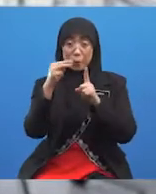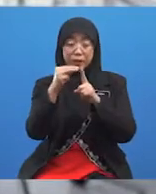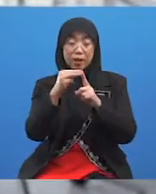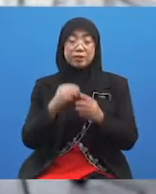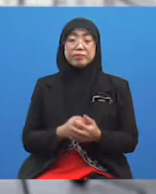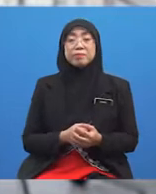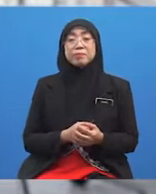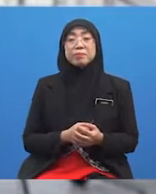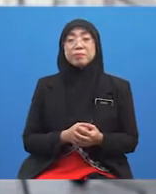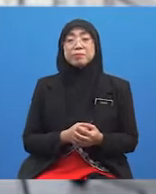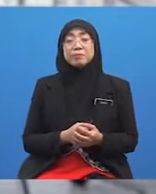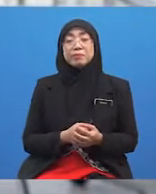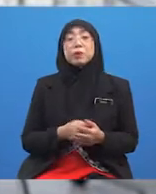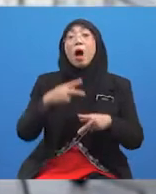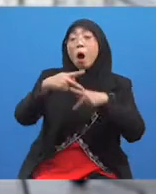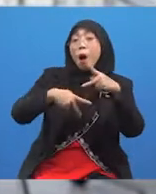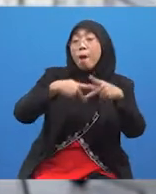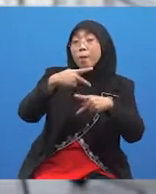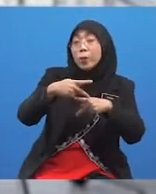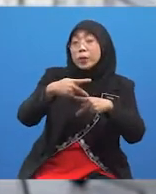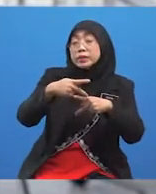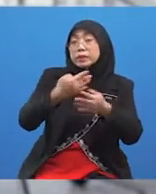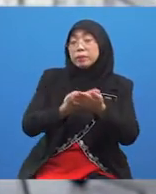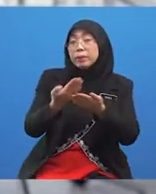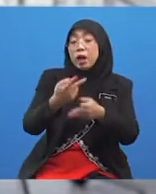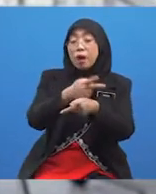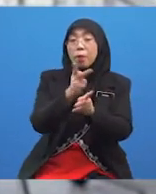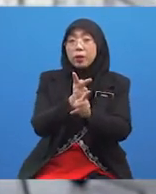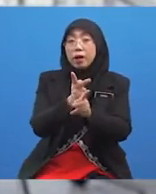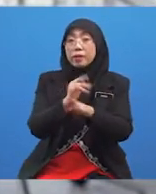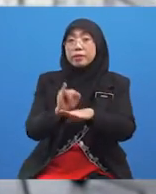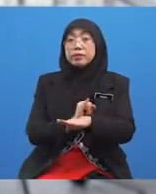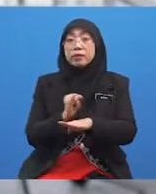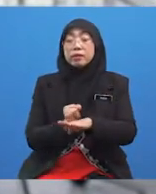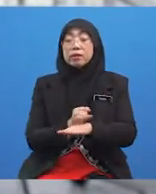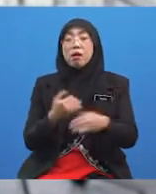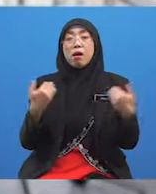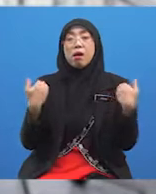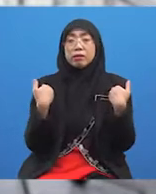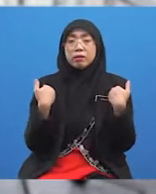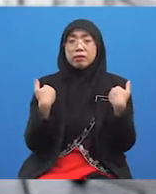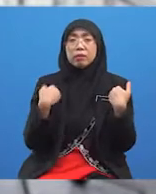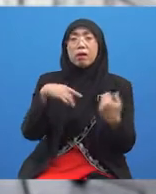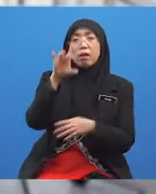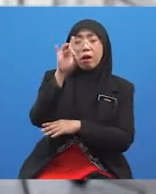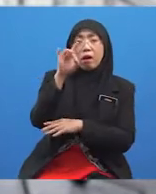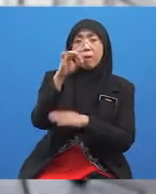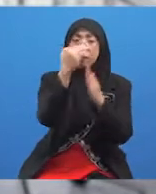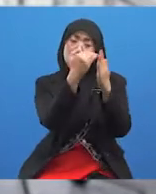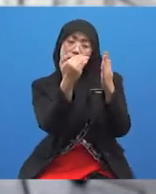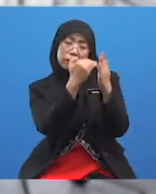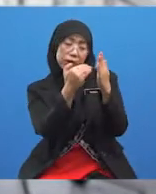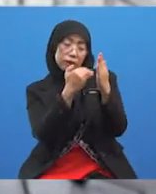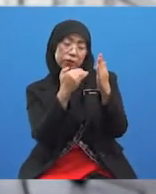tahu proses pembelian industri ada berapa langkah? Ya, betul. Ada 8 langkah. Oleh itu, soalan